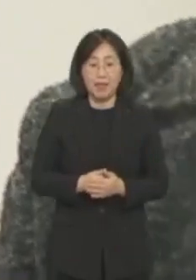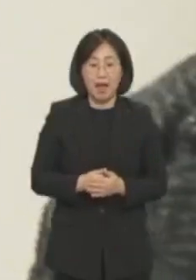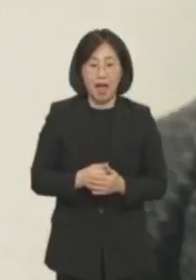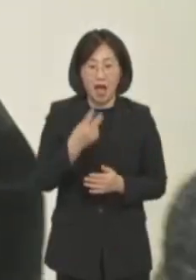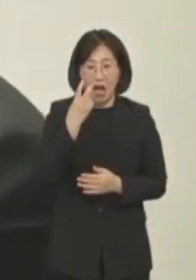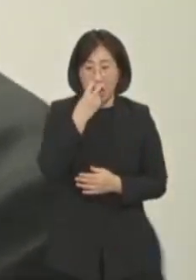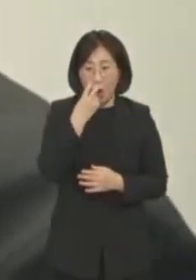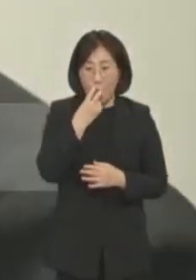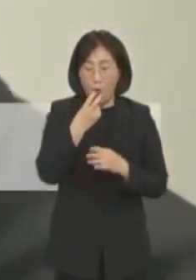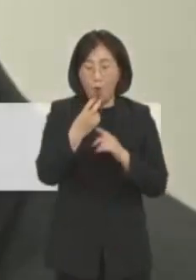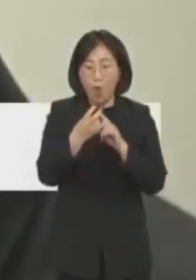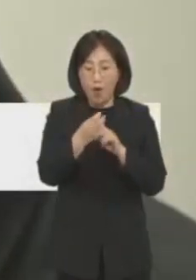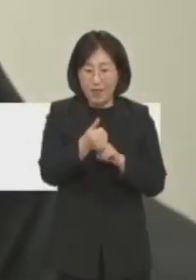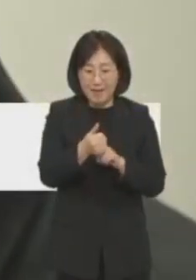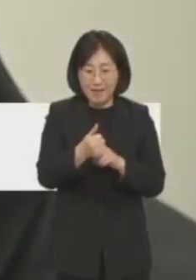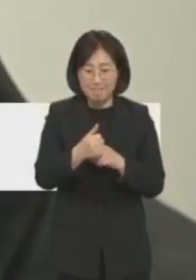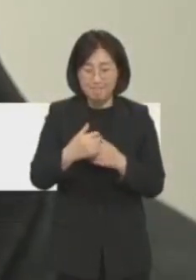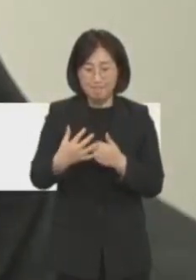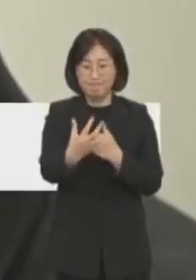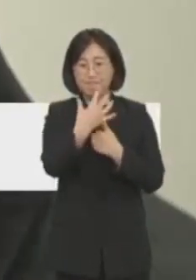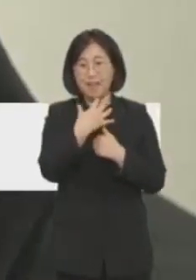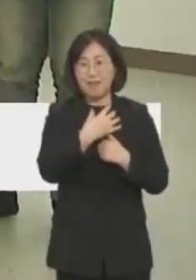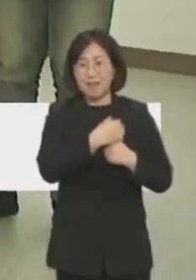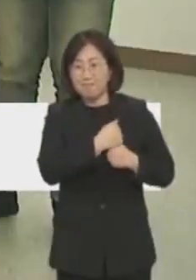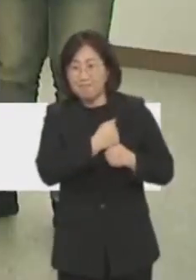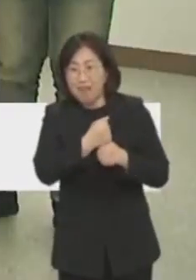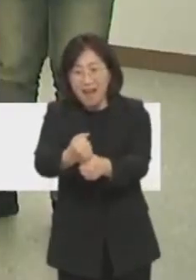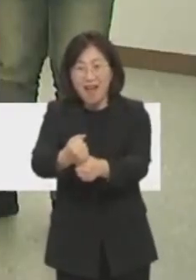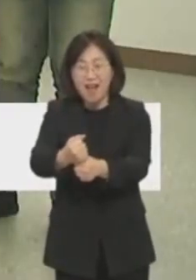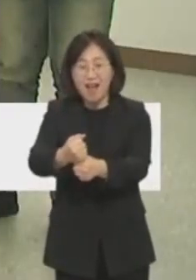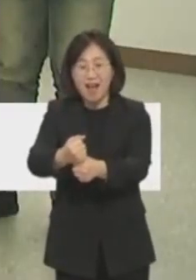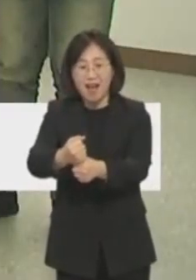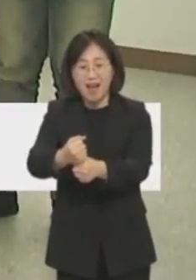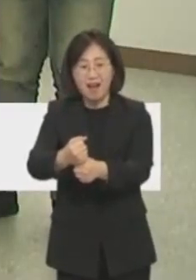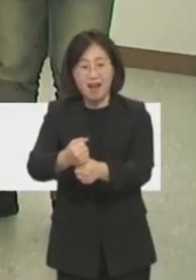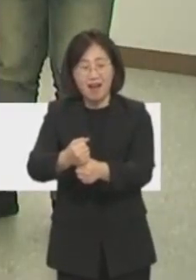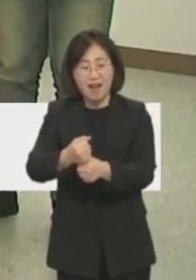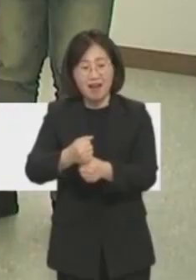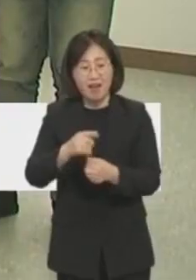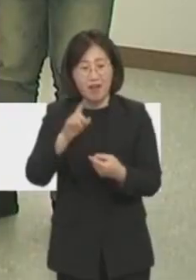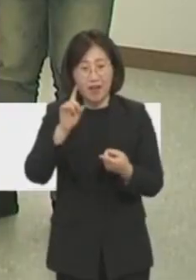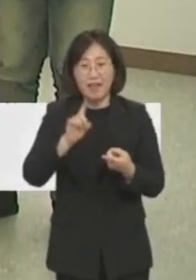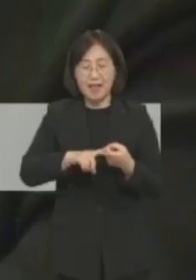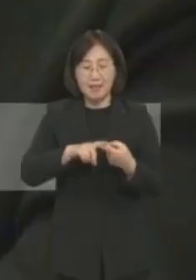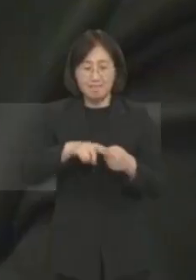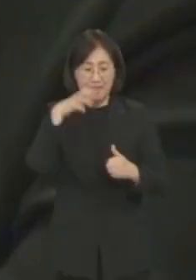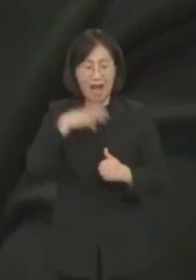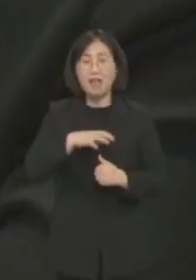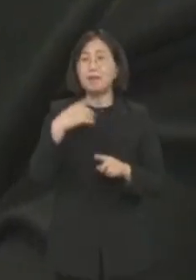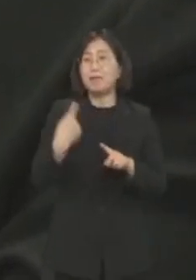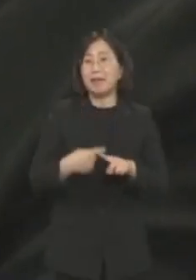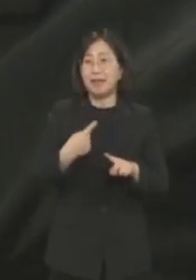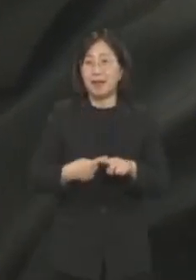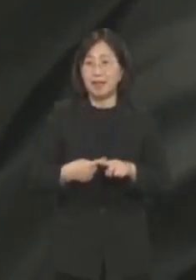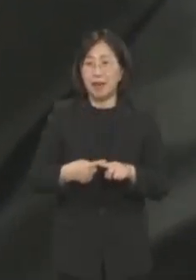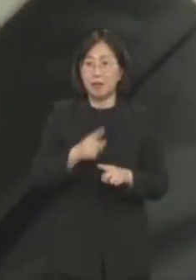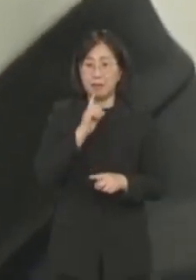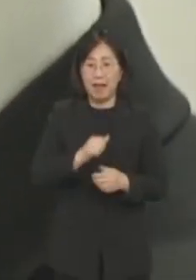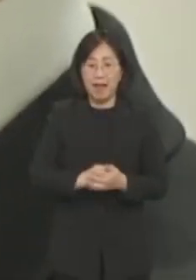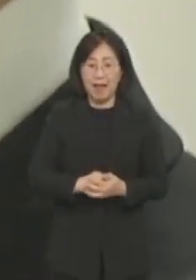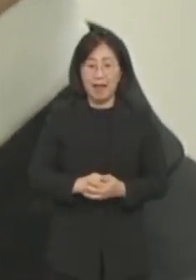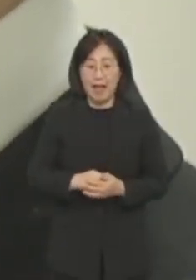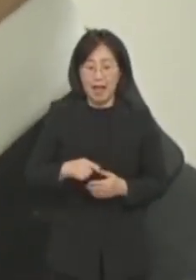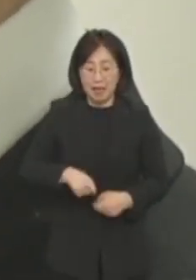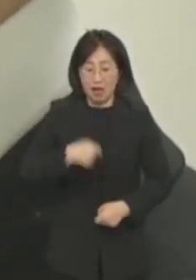경호원들에게 사지가 붙들려 강제 퇴거 조치를 당한 것에 대해 사실상 감금과 다름없었다고 말했습니다. 또 자신이